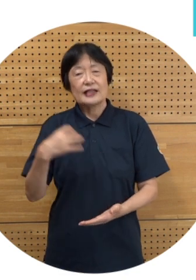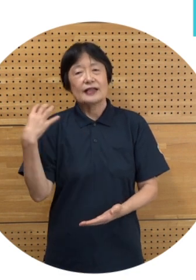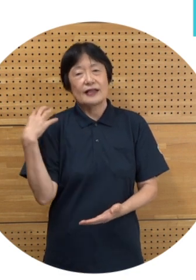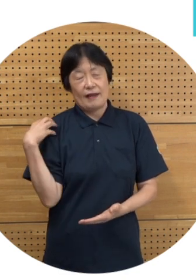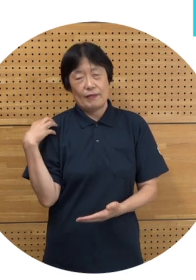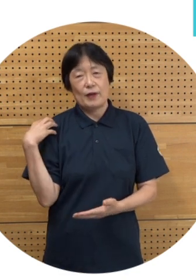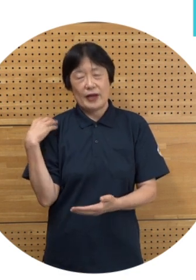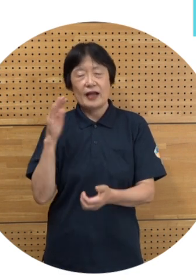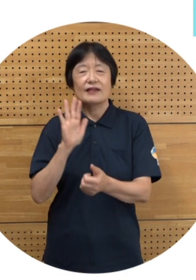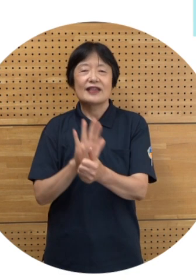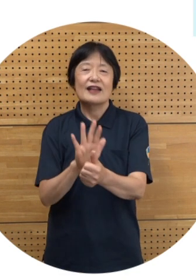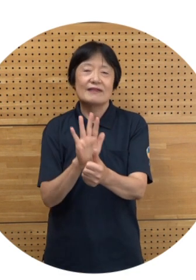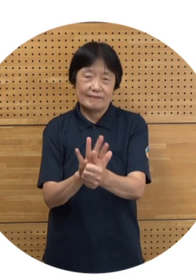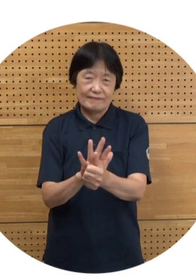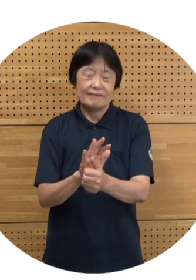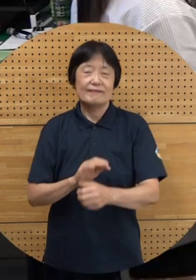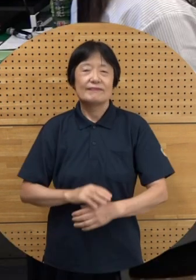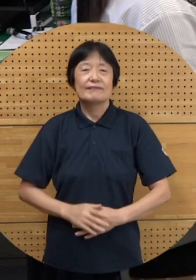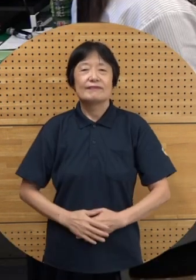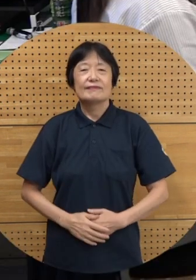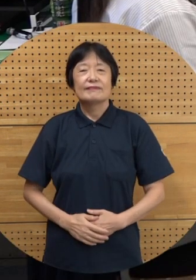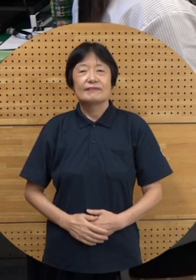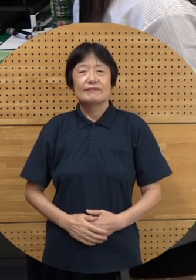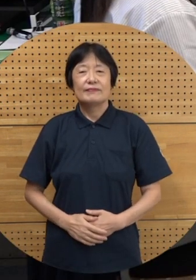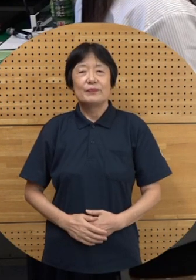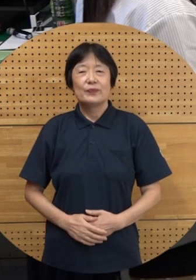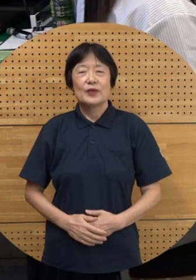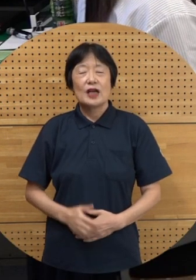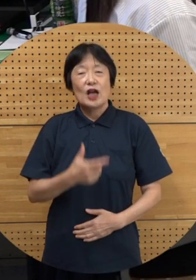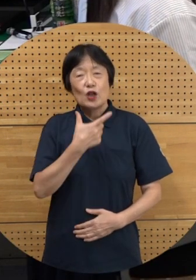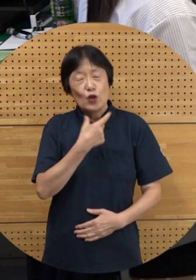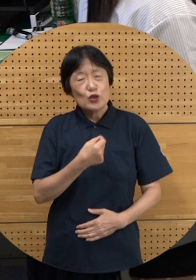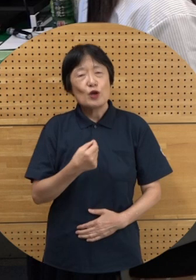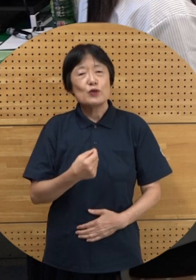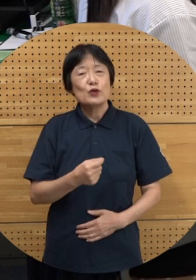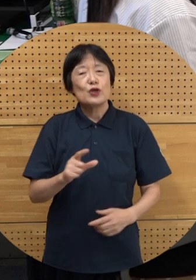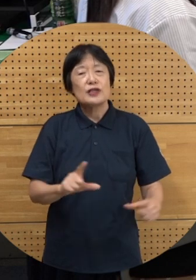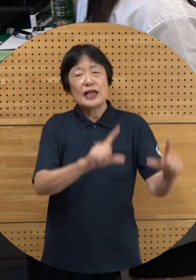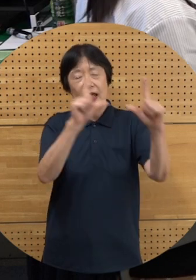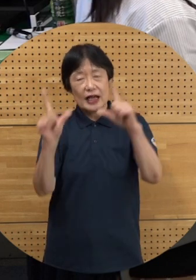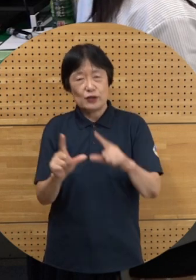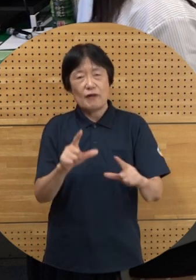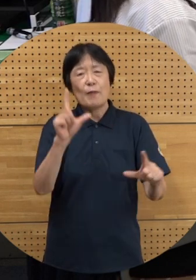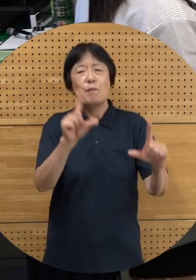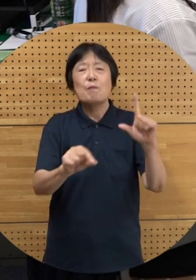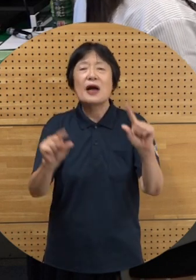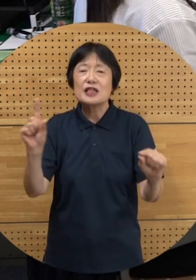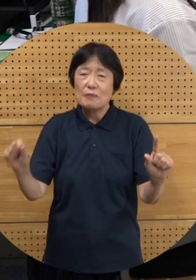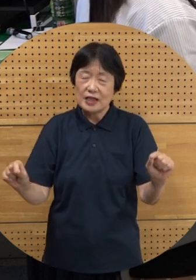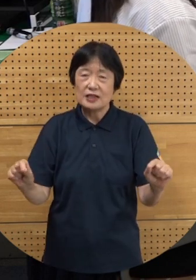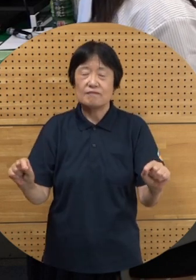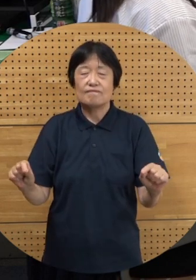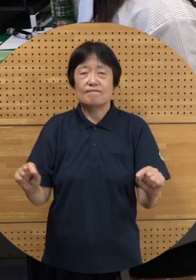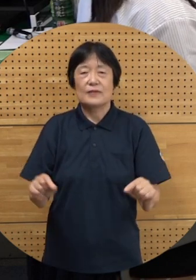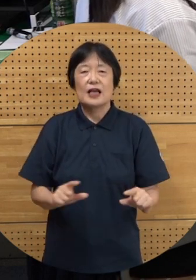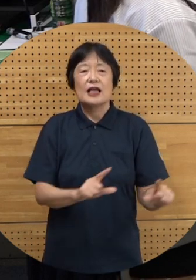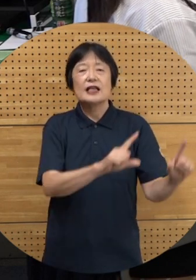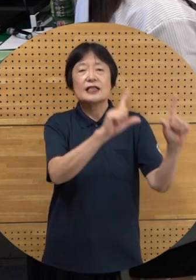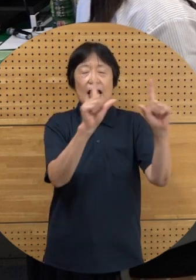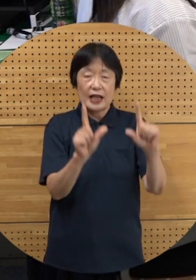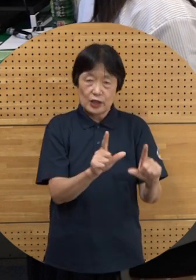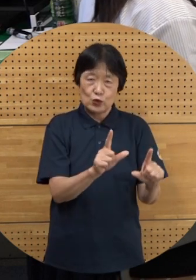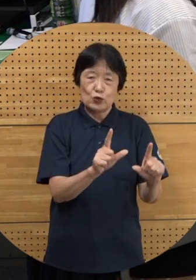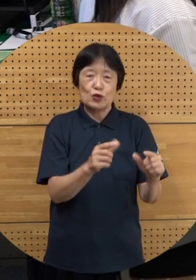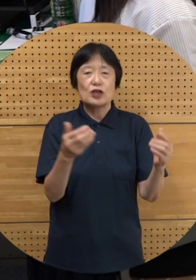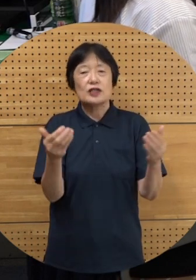がお手伝いしています。 望む生活は一人一人様々です。生活、仕事、